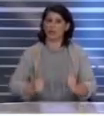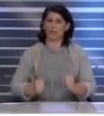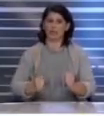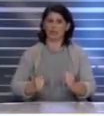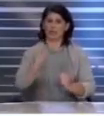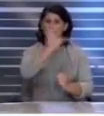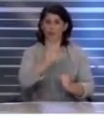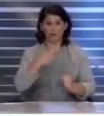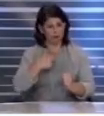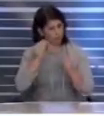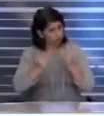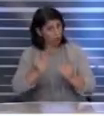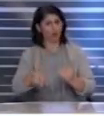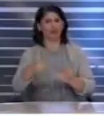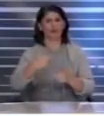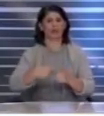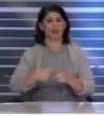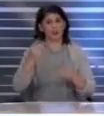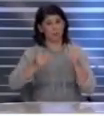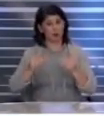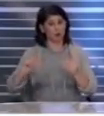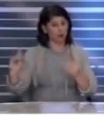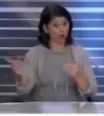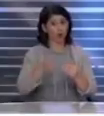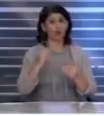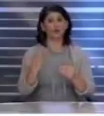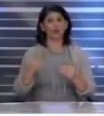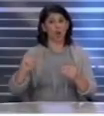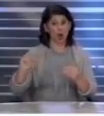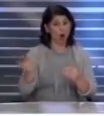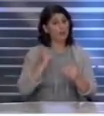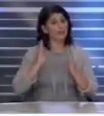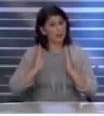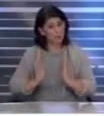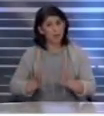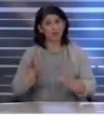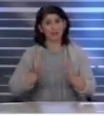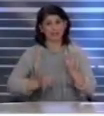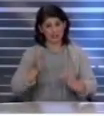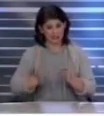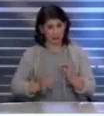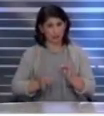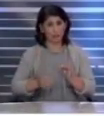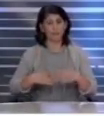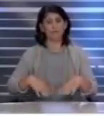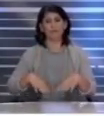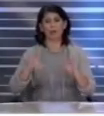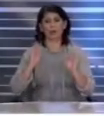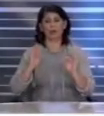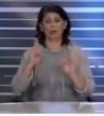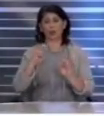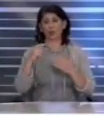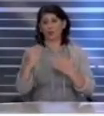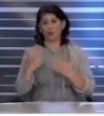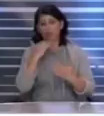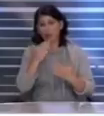στην Ελλάδα. Υπολογίζω σε όλους σας. Έτσι ώστε όλοι να μπορέσουμε να συζητήσουμε για την Ένωση των 27. Γιατί δεν